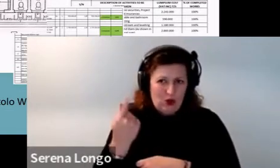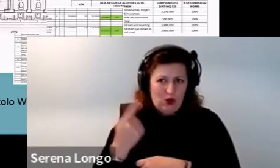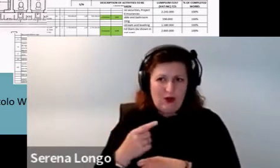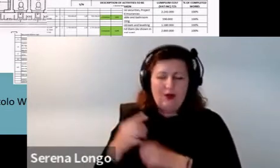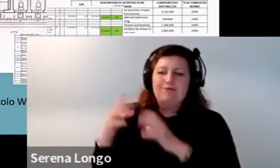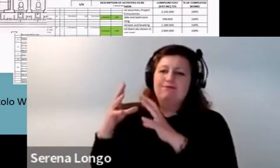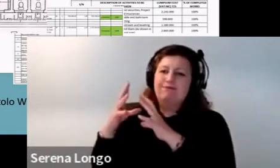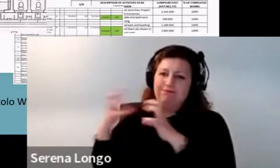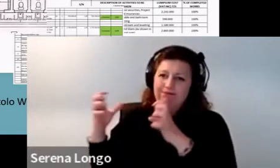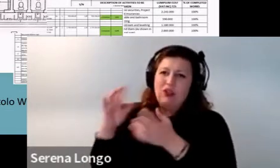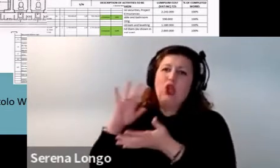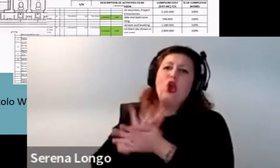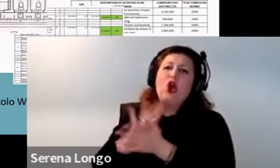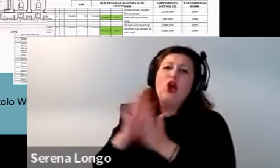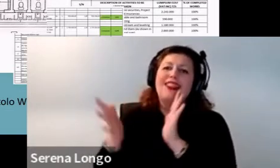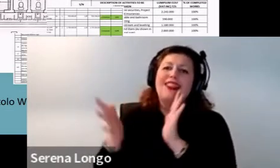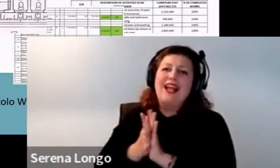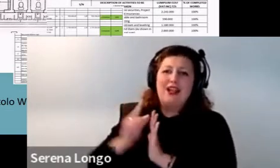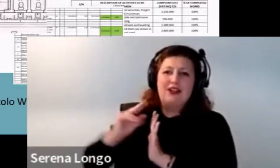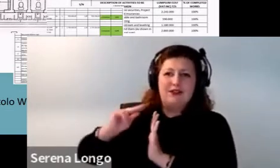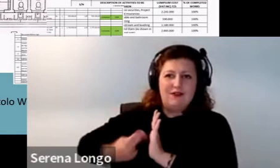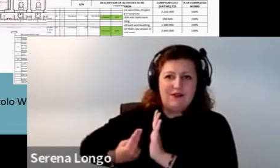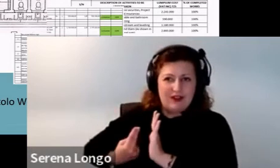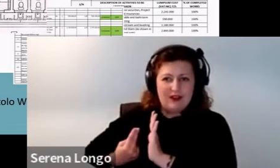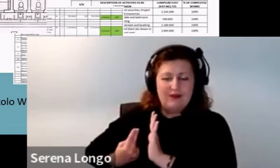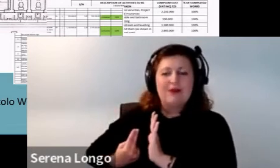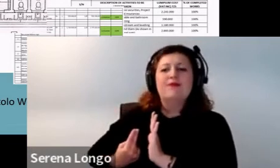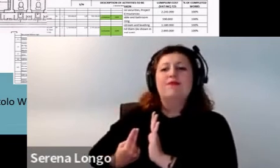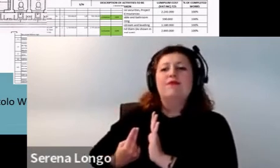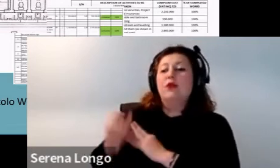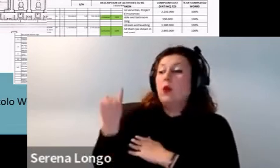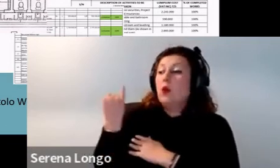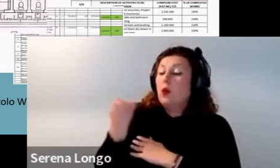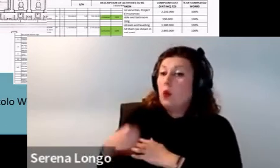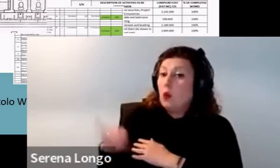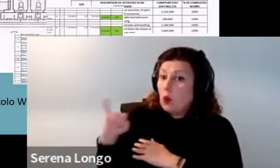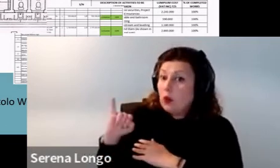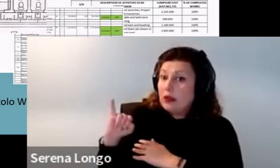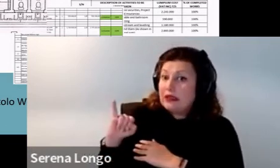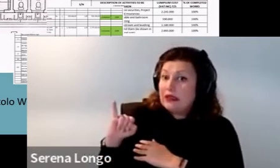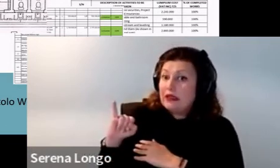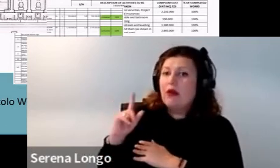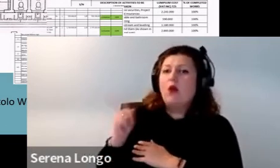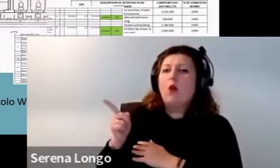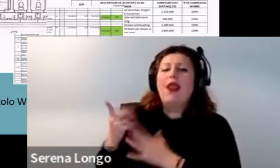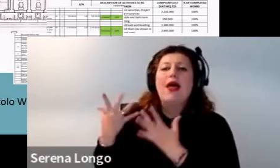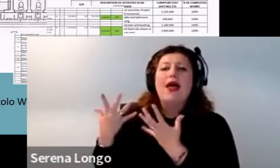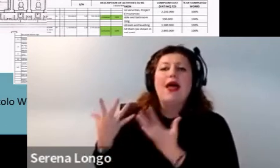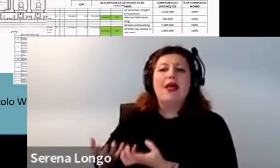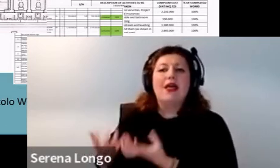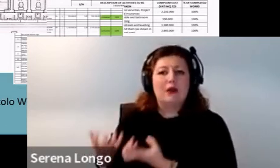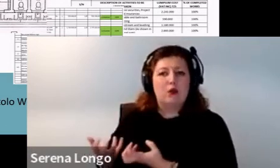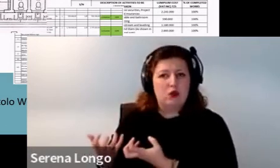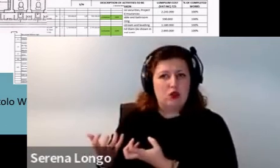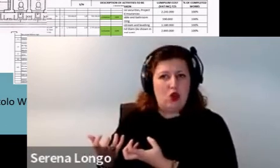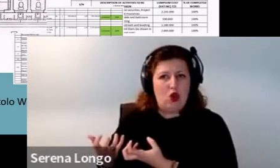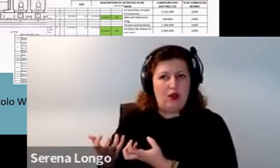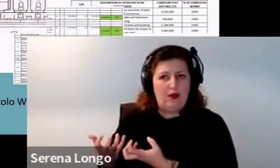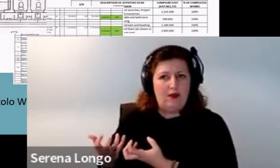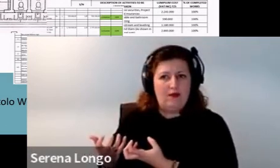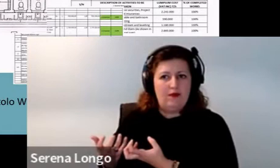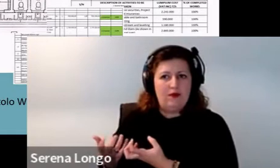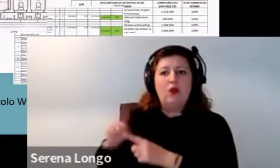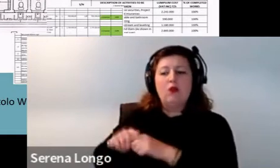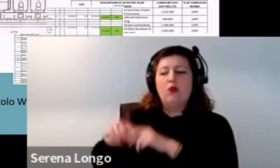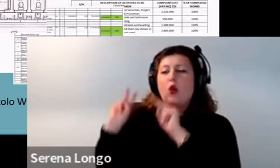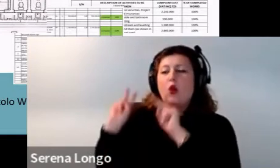contratto e poi arriva l'ultima fase, anche questa abbastanza complessa, di esecuzione di lavori e di monitoraggio.